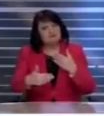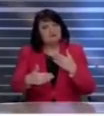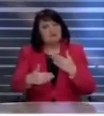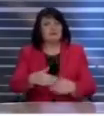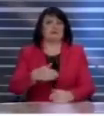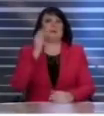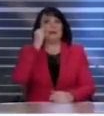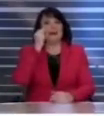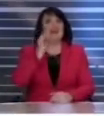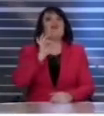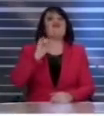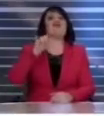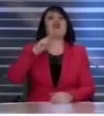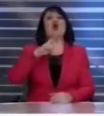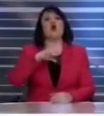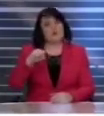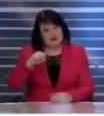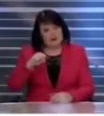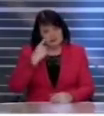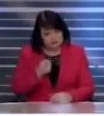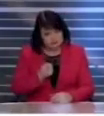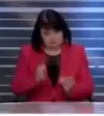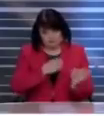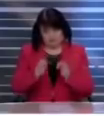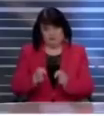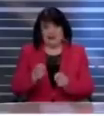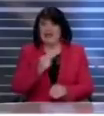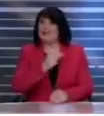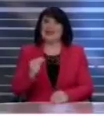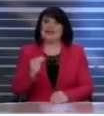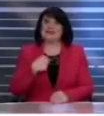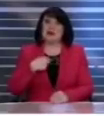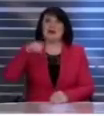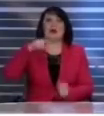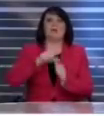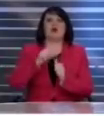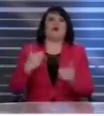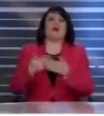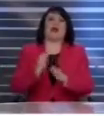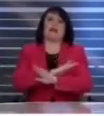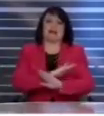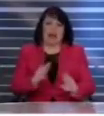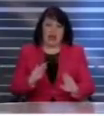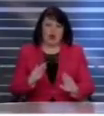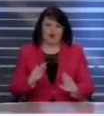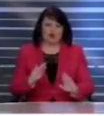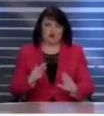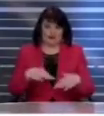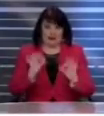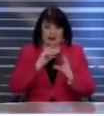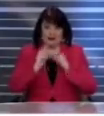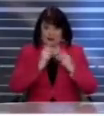Φύρομ, αυτό δεν σημαίνει ότι από την πλευρά μας έχουμε δώσει μια ημερομηνία στην οποία θα ξεκινήσουν αυτές